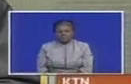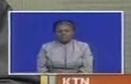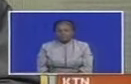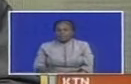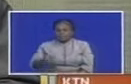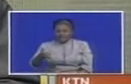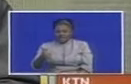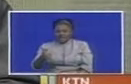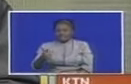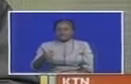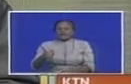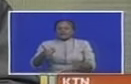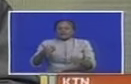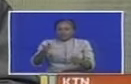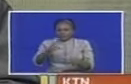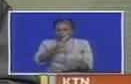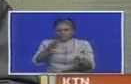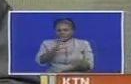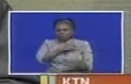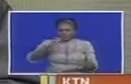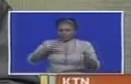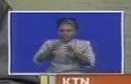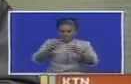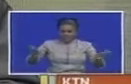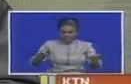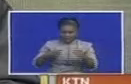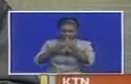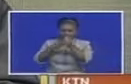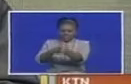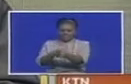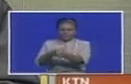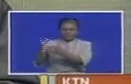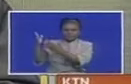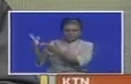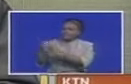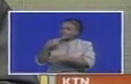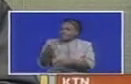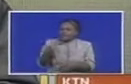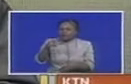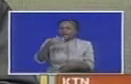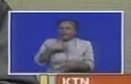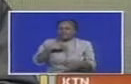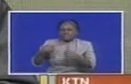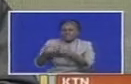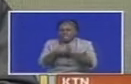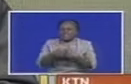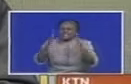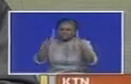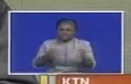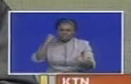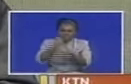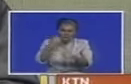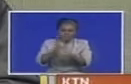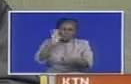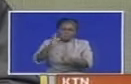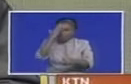Kwingineko, tume ya kusimamia masala ya ardhi inaongozwa na mwenyekiti wake Mohamed Swazuri inasema kwamba imekumbwa na changamoto katika utendakazi wake